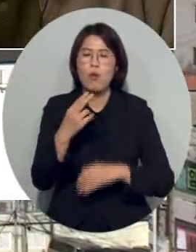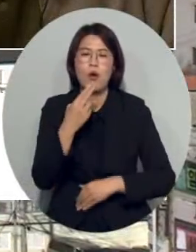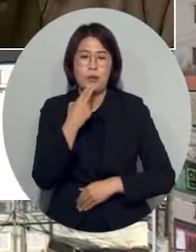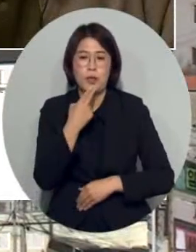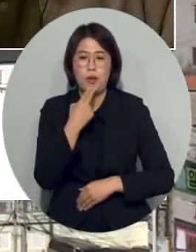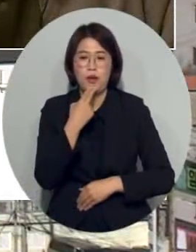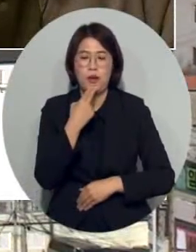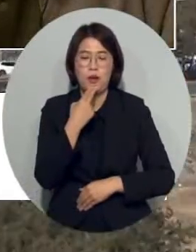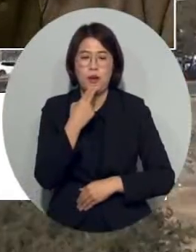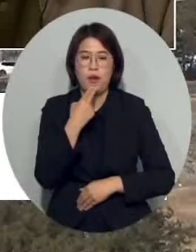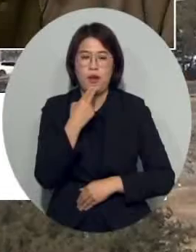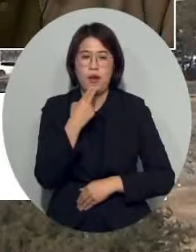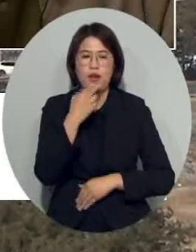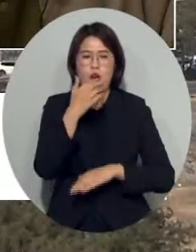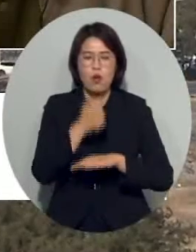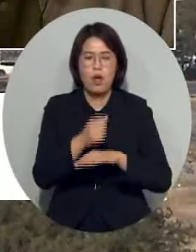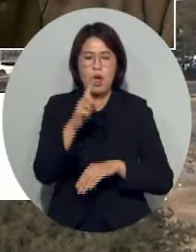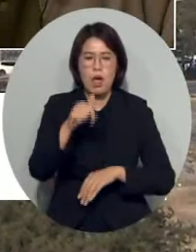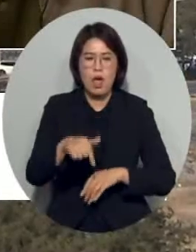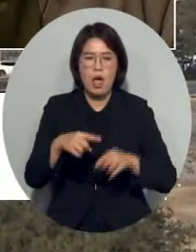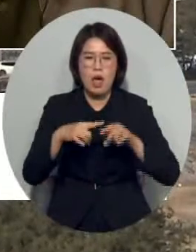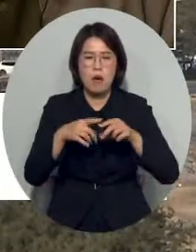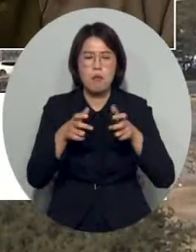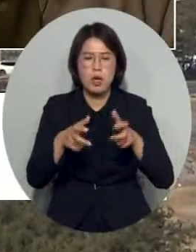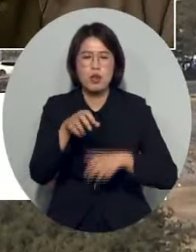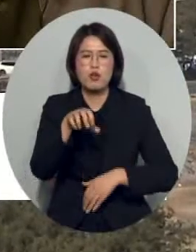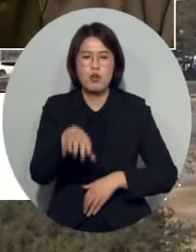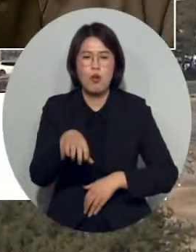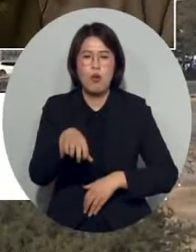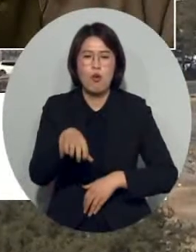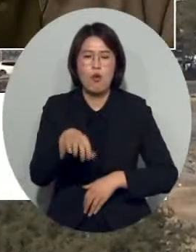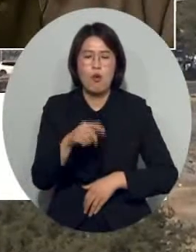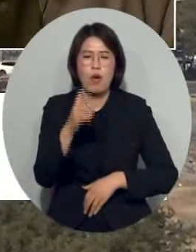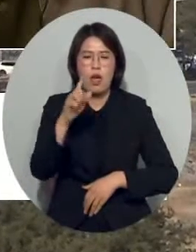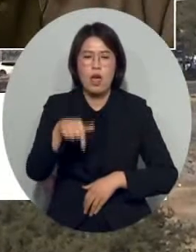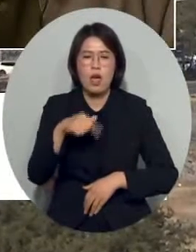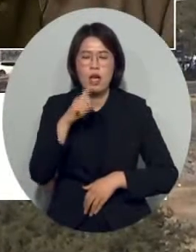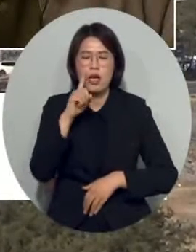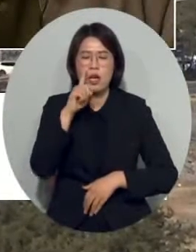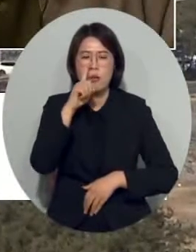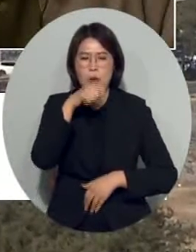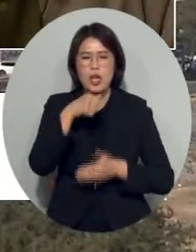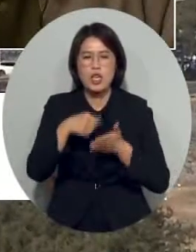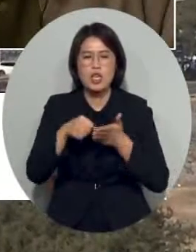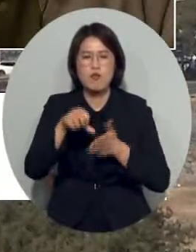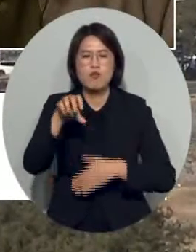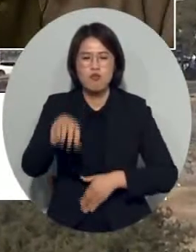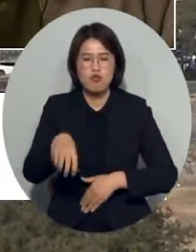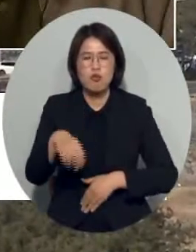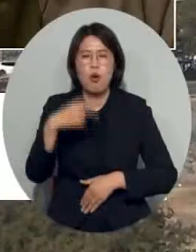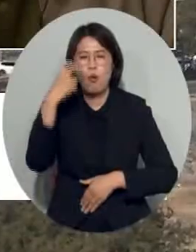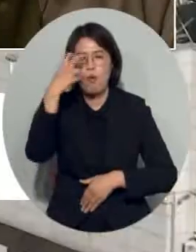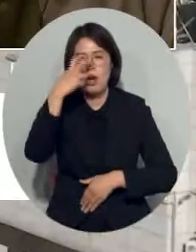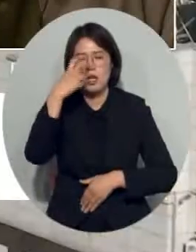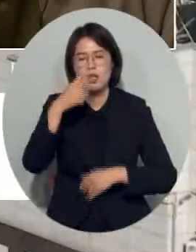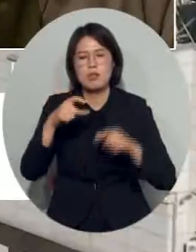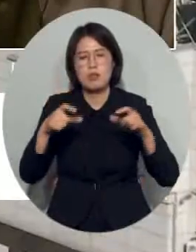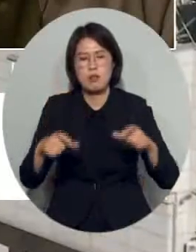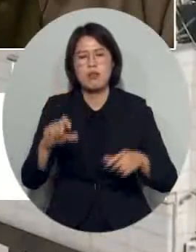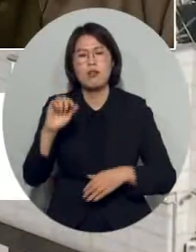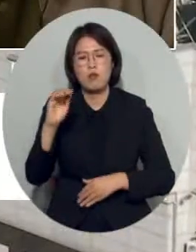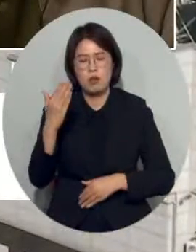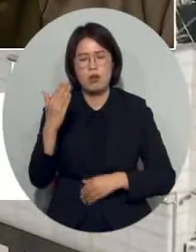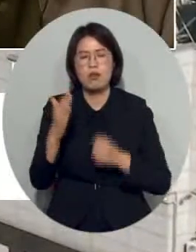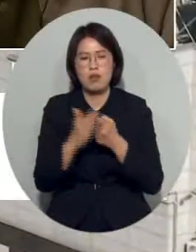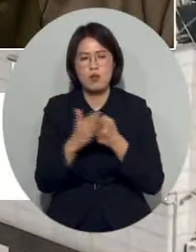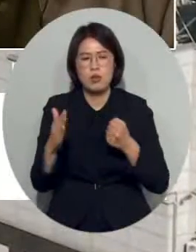전혀 없었거든요 결국은 핵발전소 지역이 고준위폐기물 사실상 영구적으로 관리하는